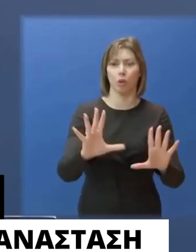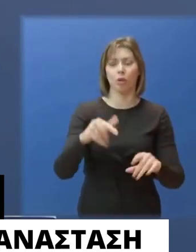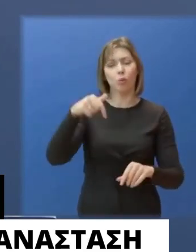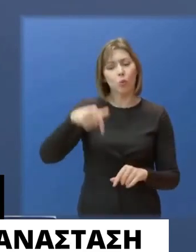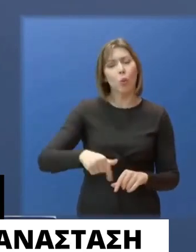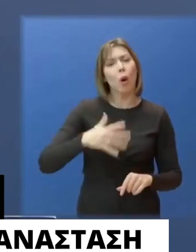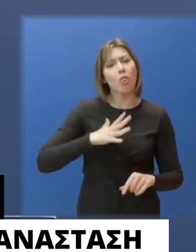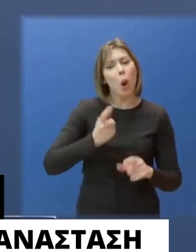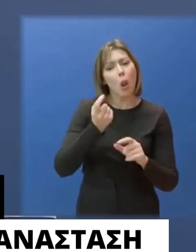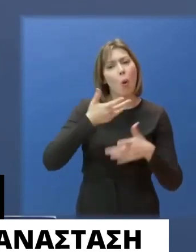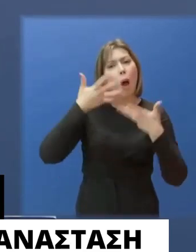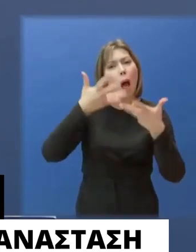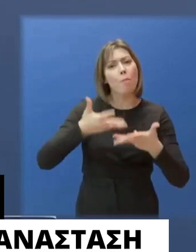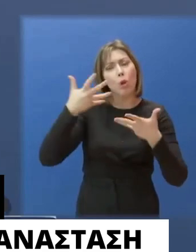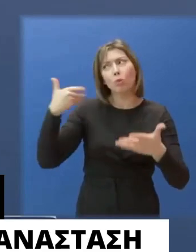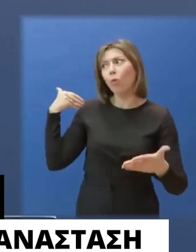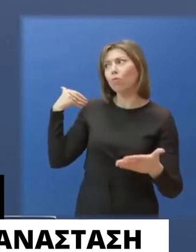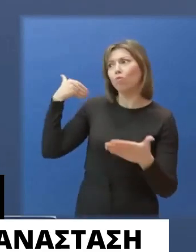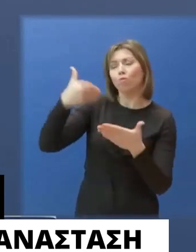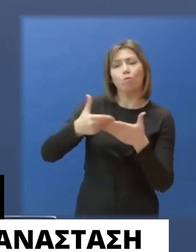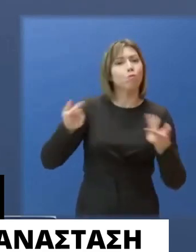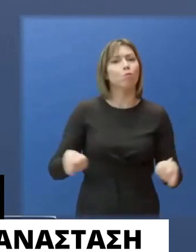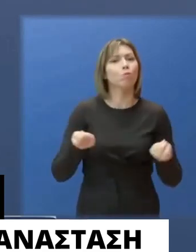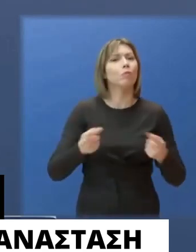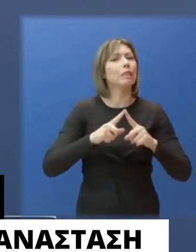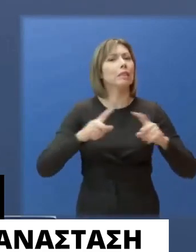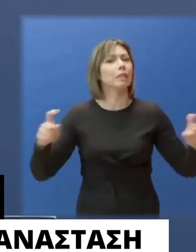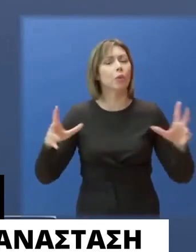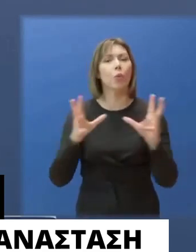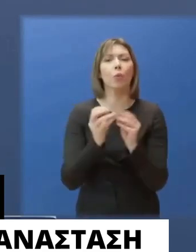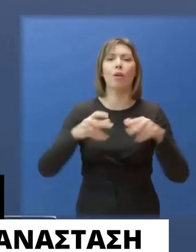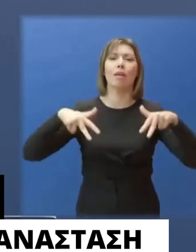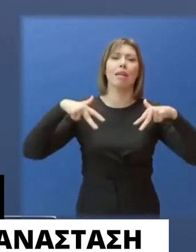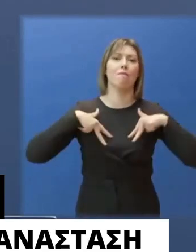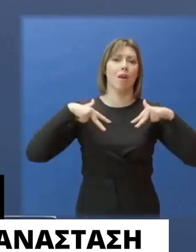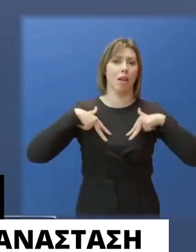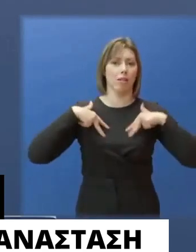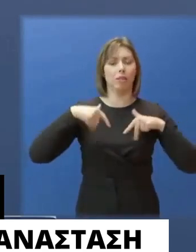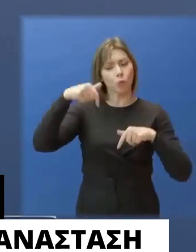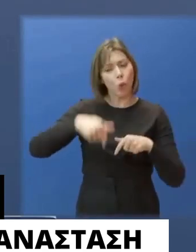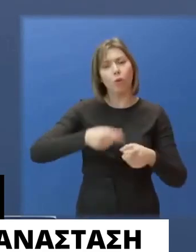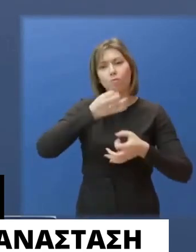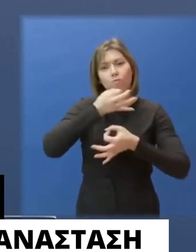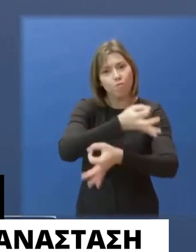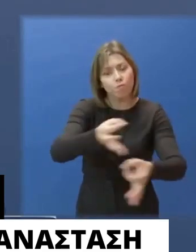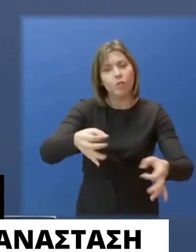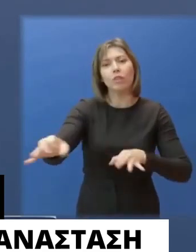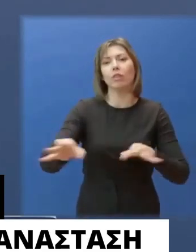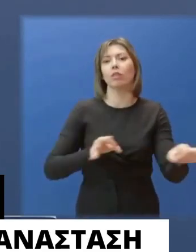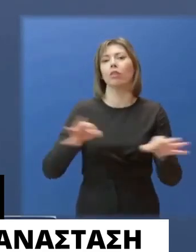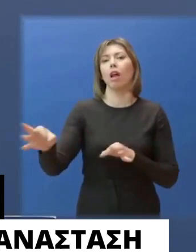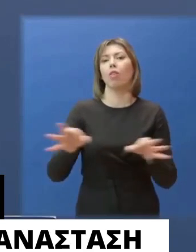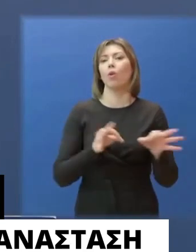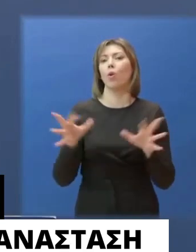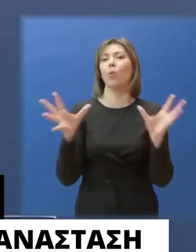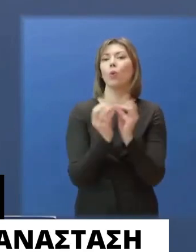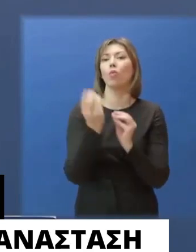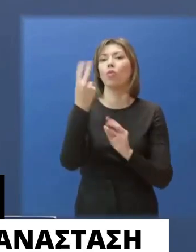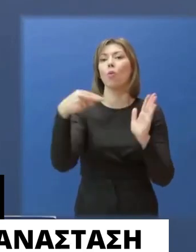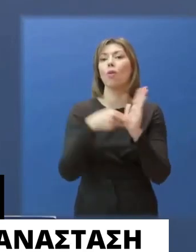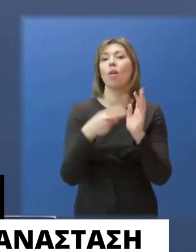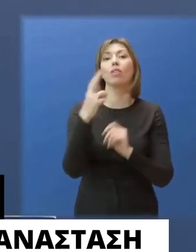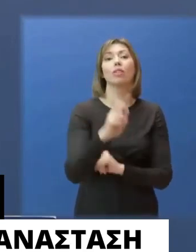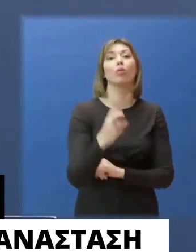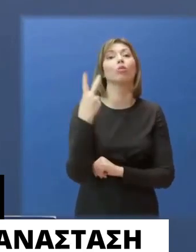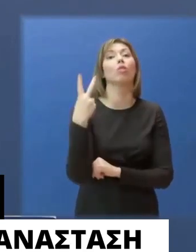να δείξω τη βάση από την οποία ξεκινάμε και στην οποία στηρίζουμε το σχέδιό μας για το 2022. Ένα έτος που θα μας φέρει ακόμα πιο κοντά στο στόχο της Ελλάδας